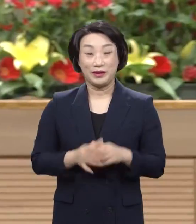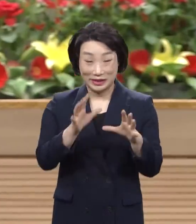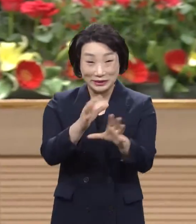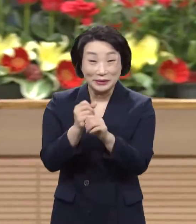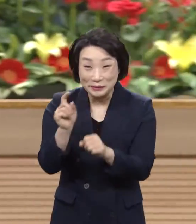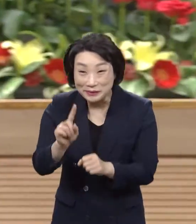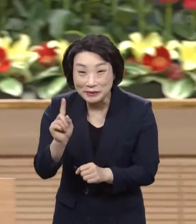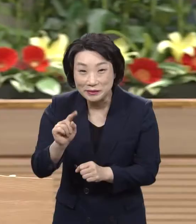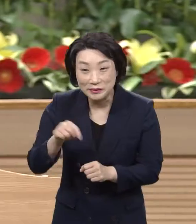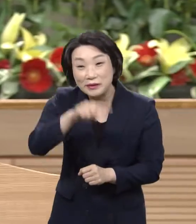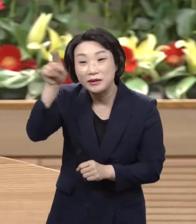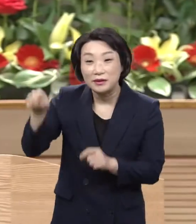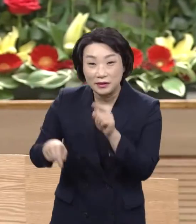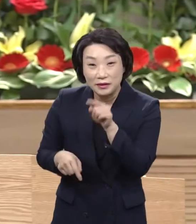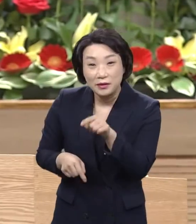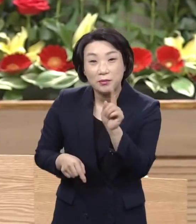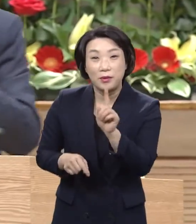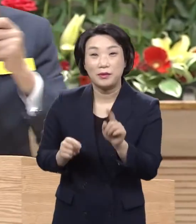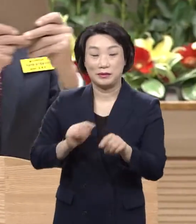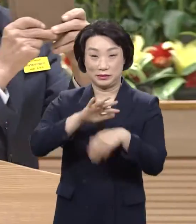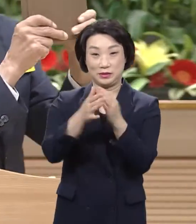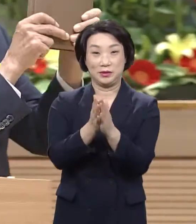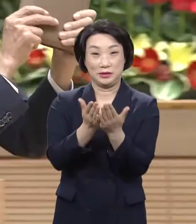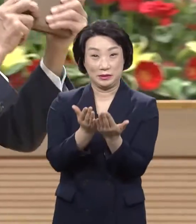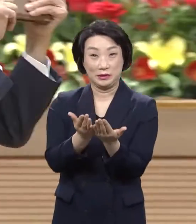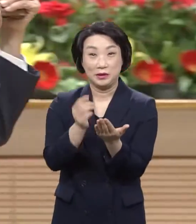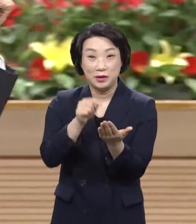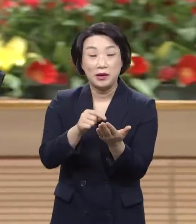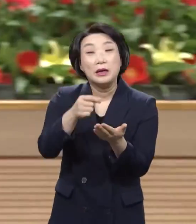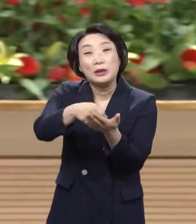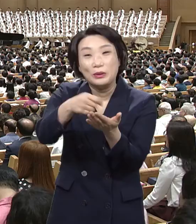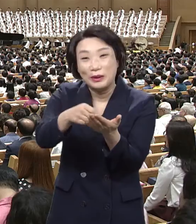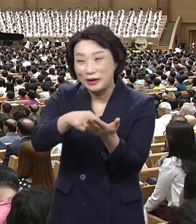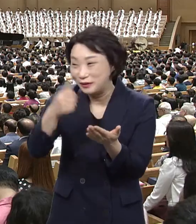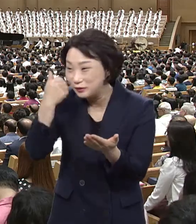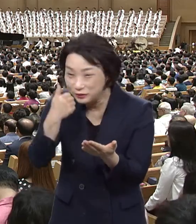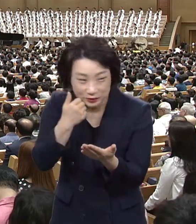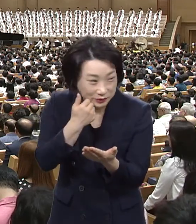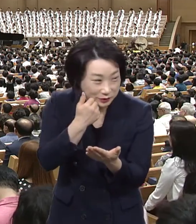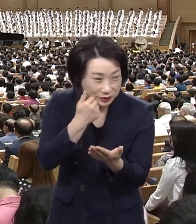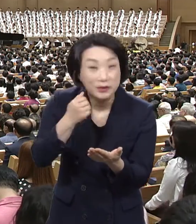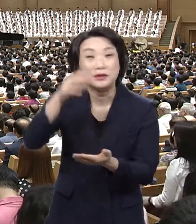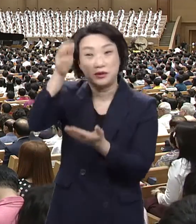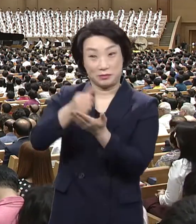한마디로 말해서 이 성경을 누가 기록했어요?